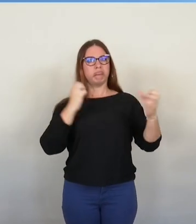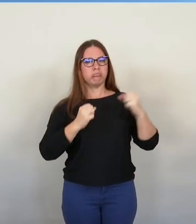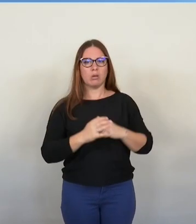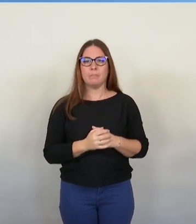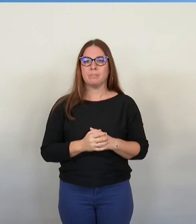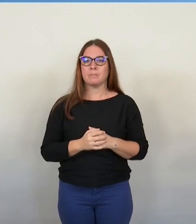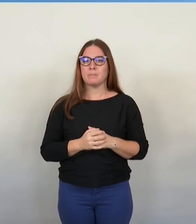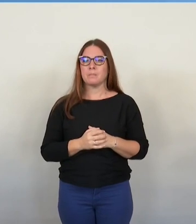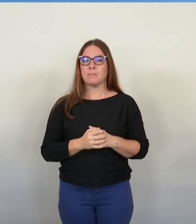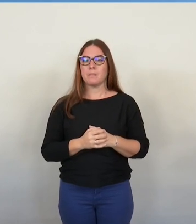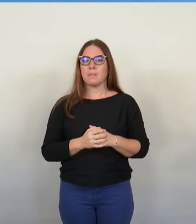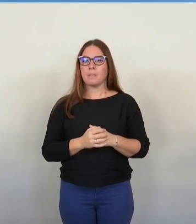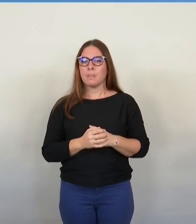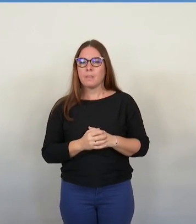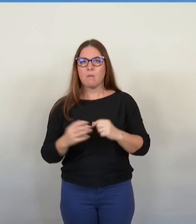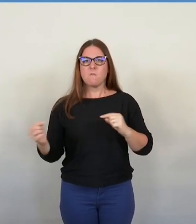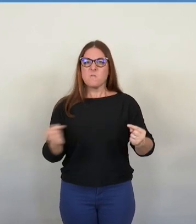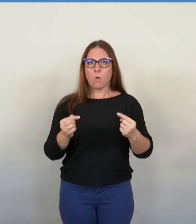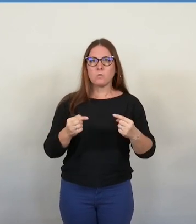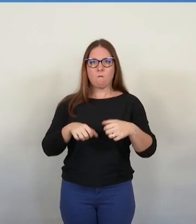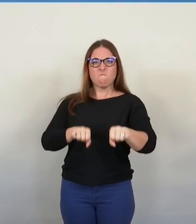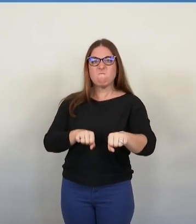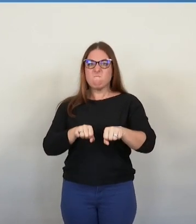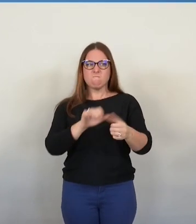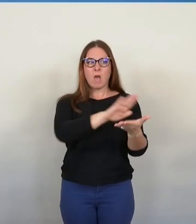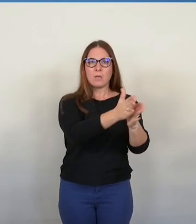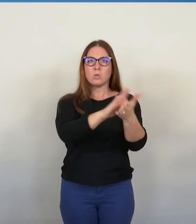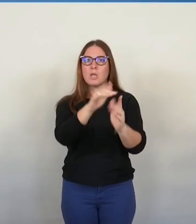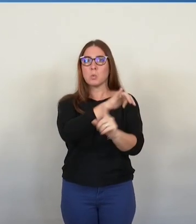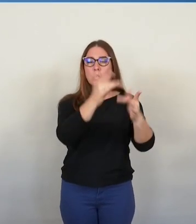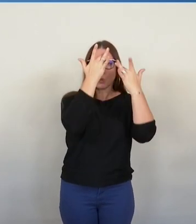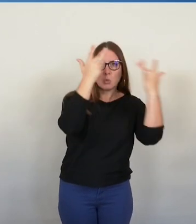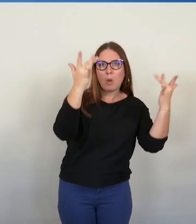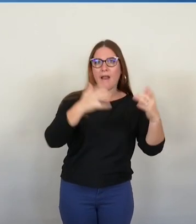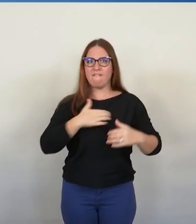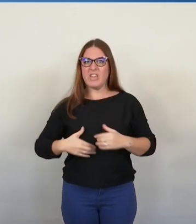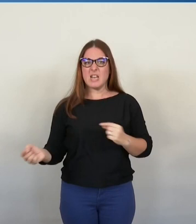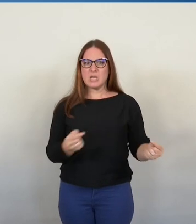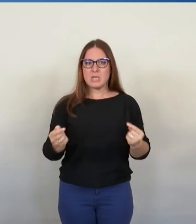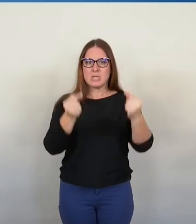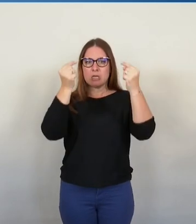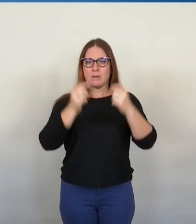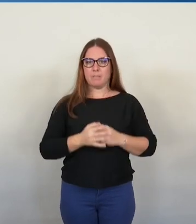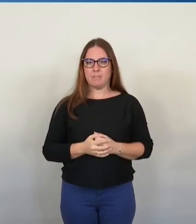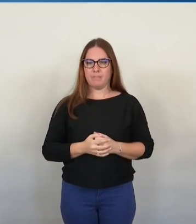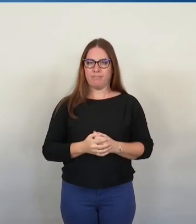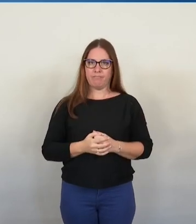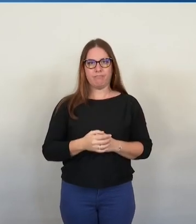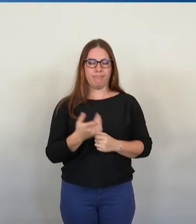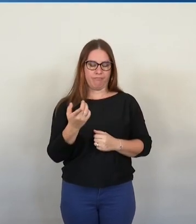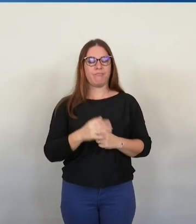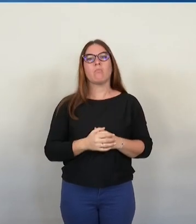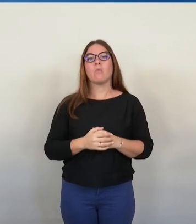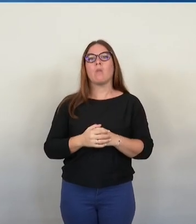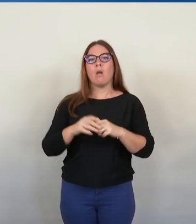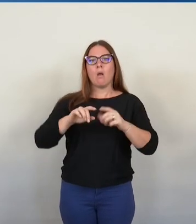force voire tension entre les les associations socioculturelles et la ville via la lmdh manque de